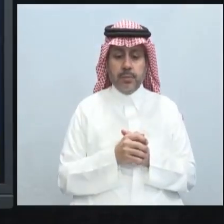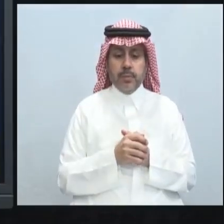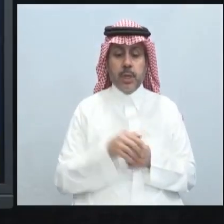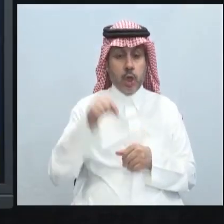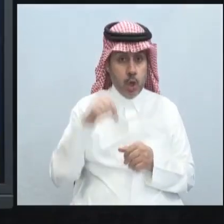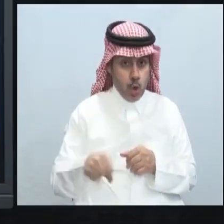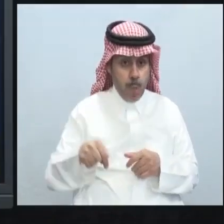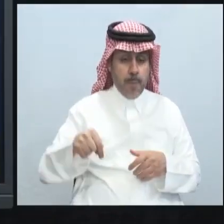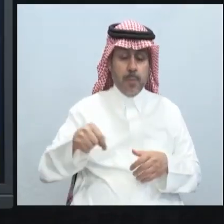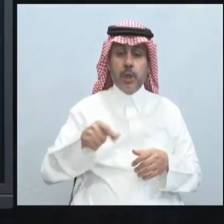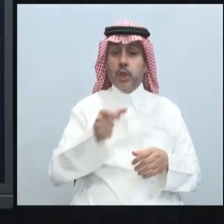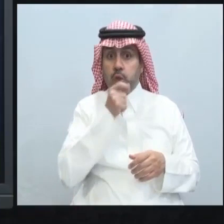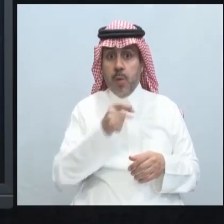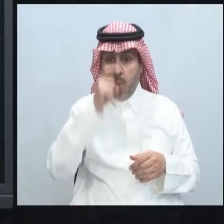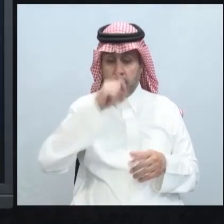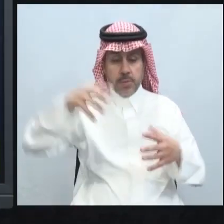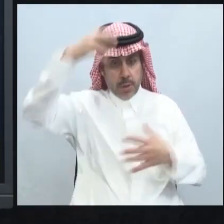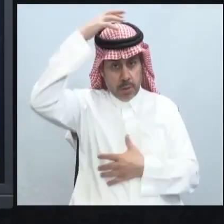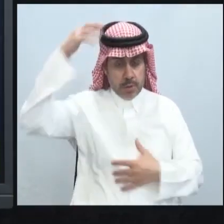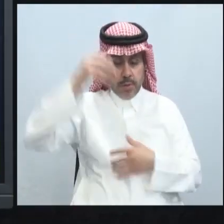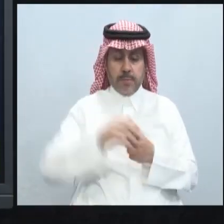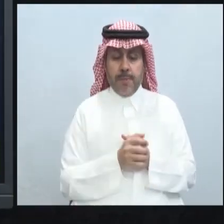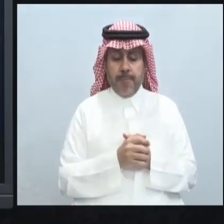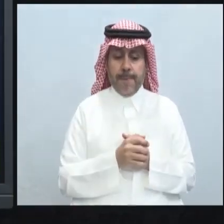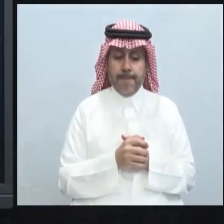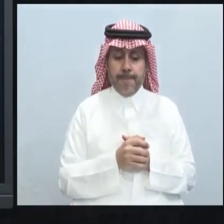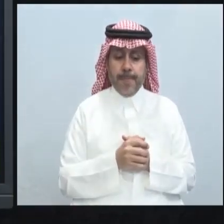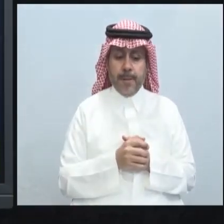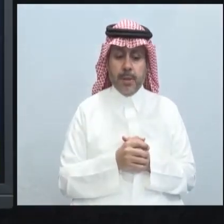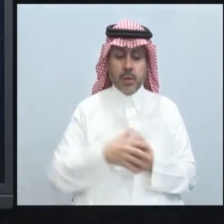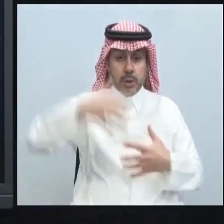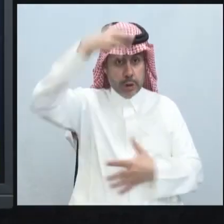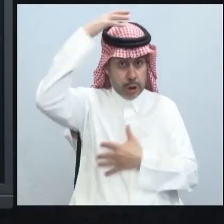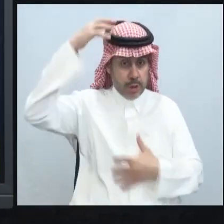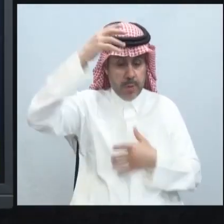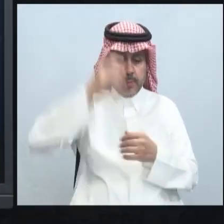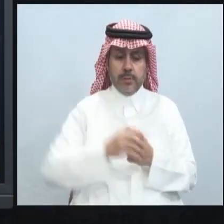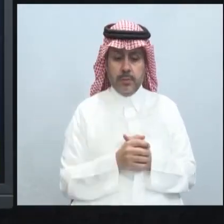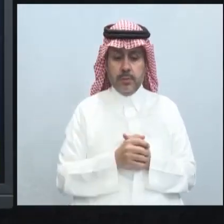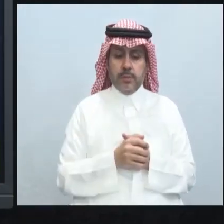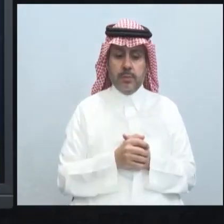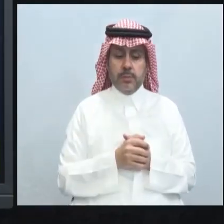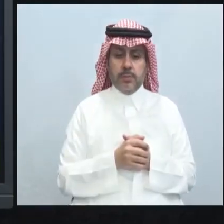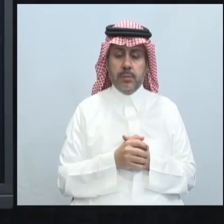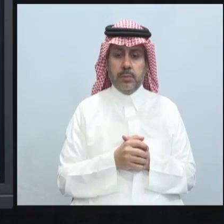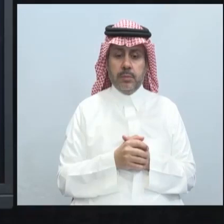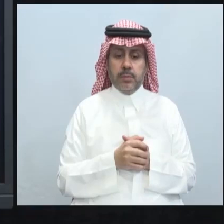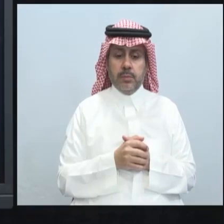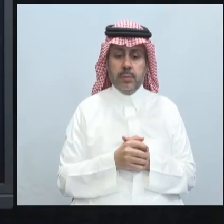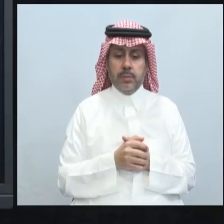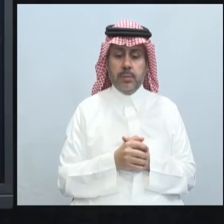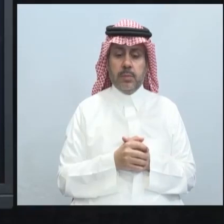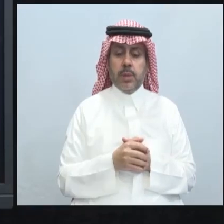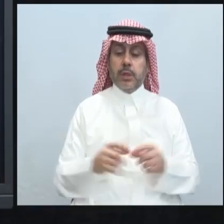الجمعه فليغسل والمقصود يا ابنائه بالاغتسال هو الاستحمام بالماء وهذا